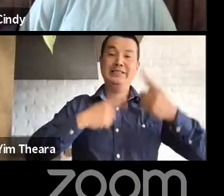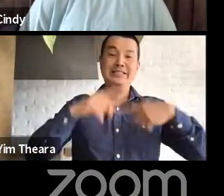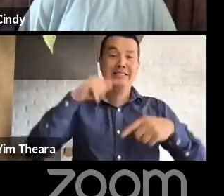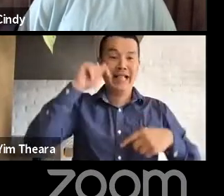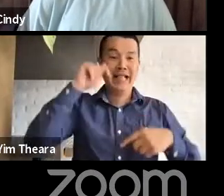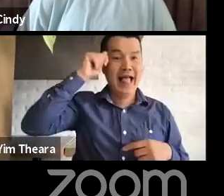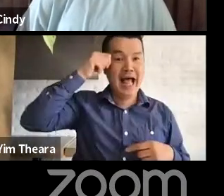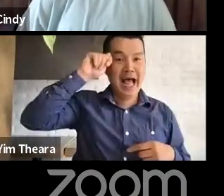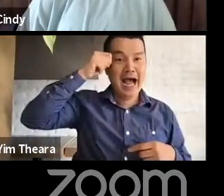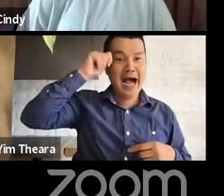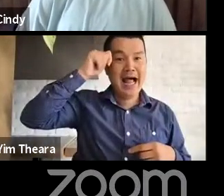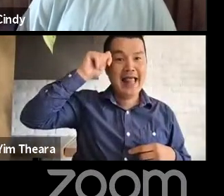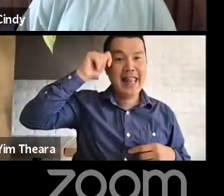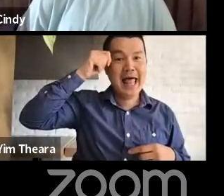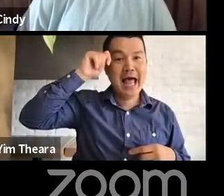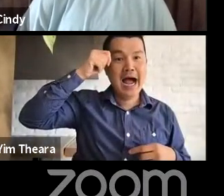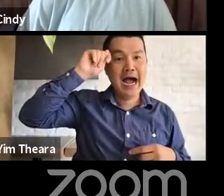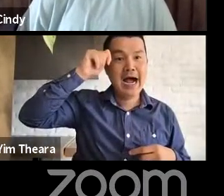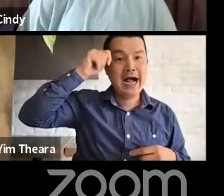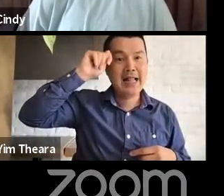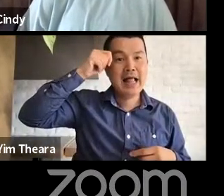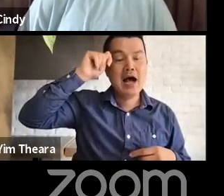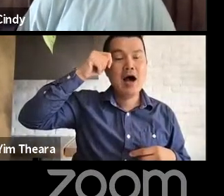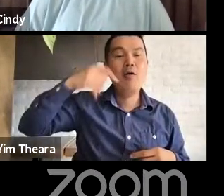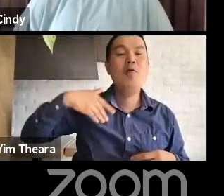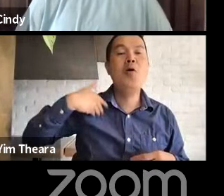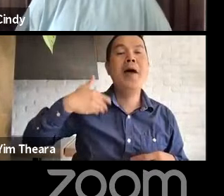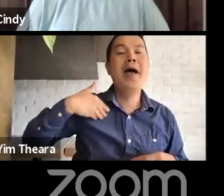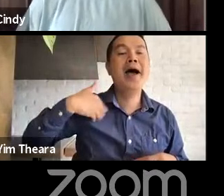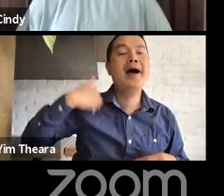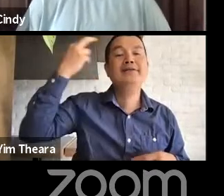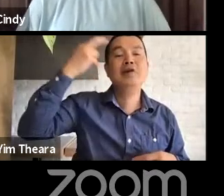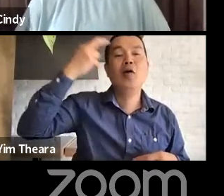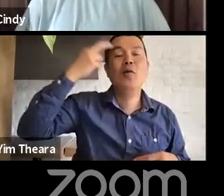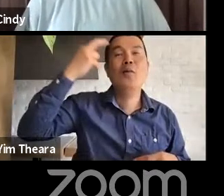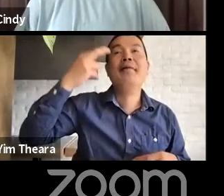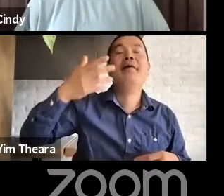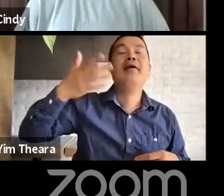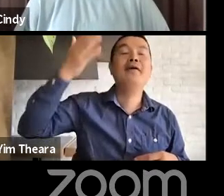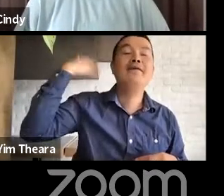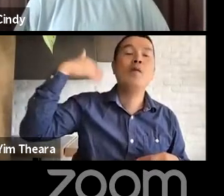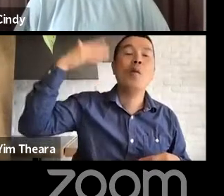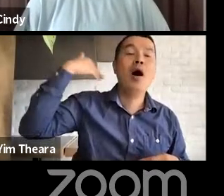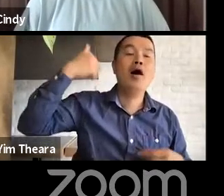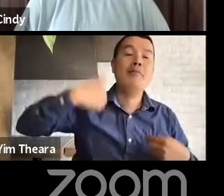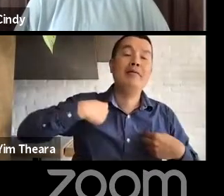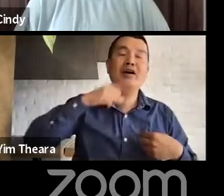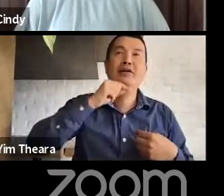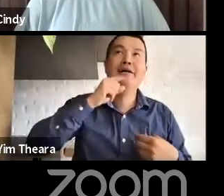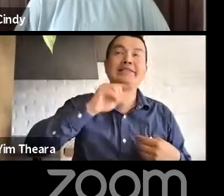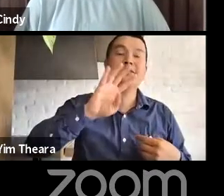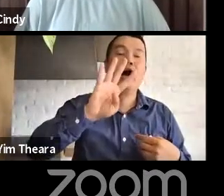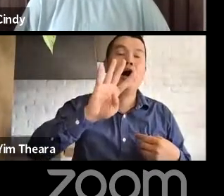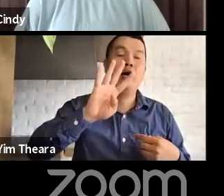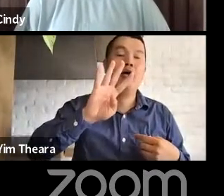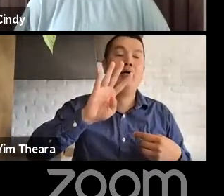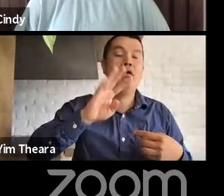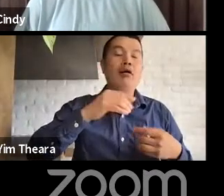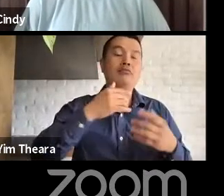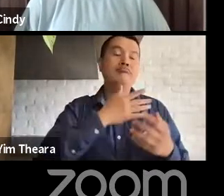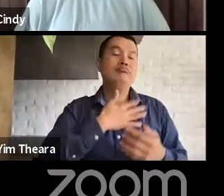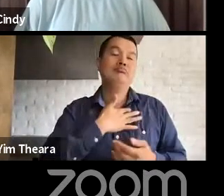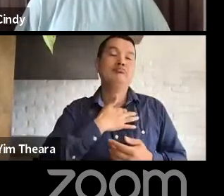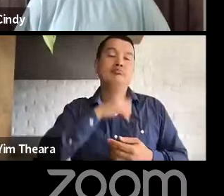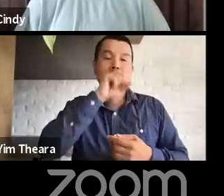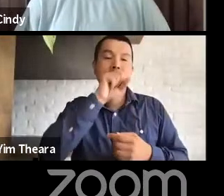communauté des sourds se connaît, moi, c'est Théara, mon signe. Et pourquoi Théara? Parce qu'autrefois,